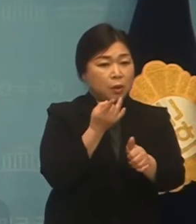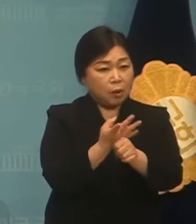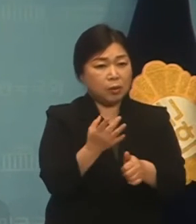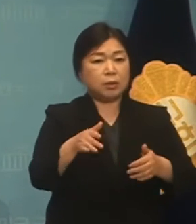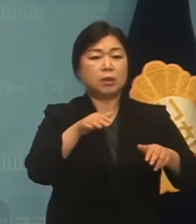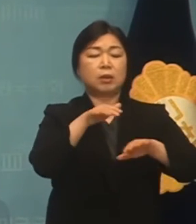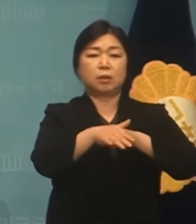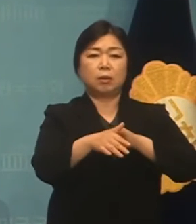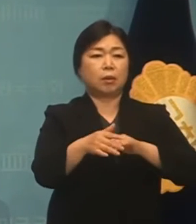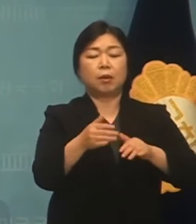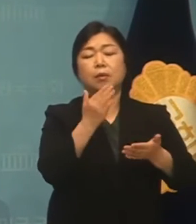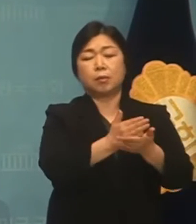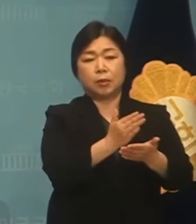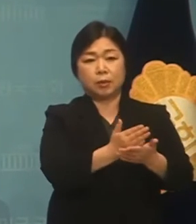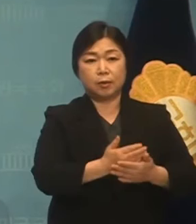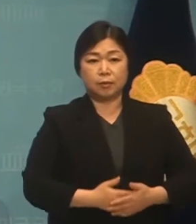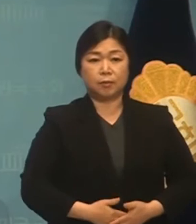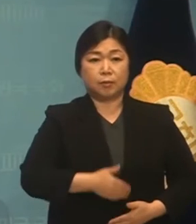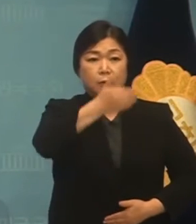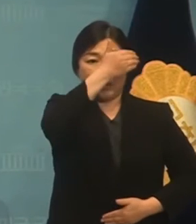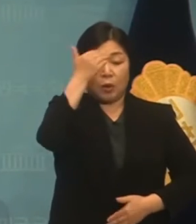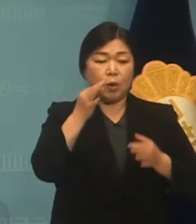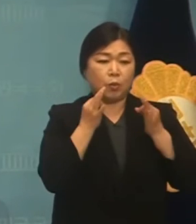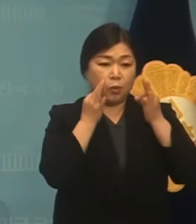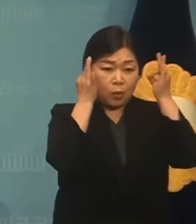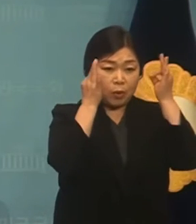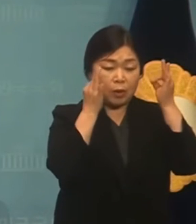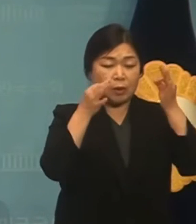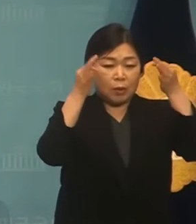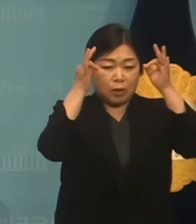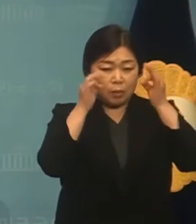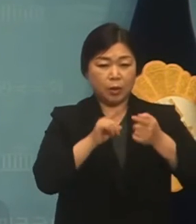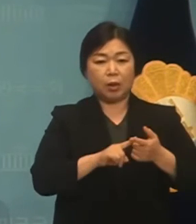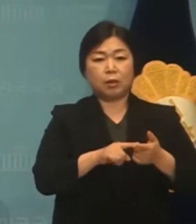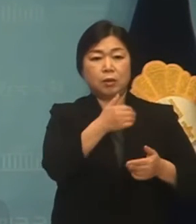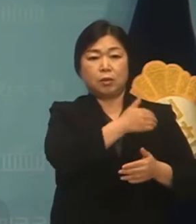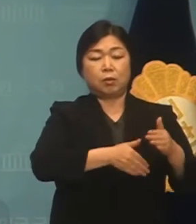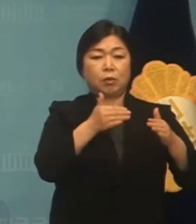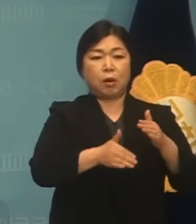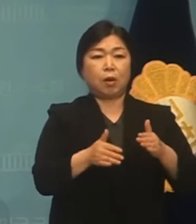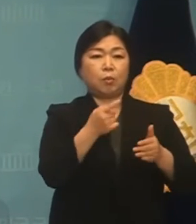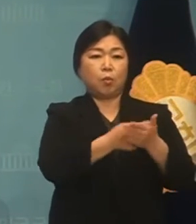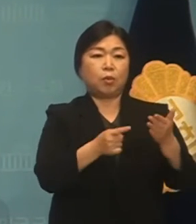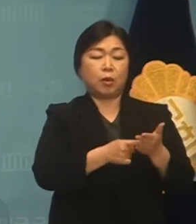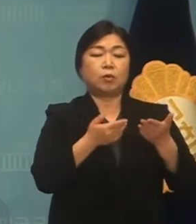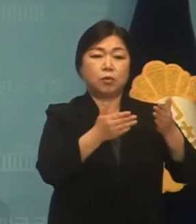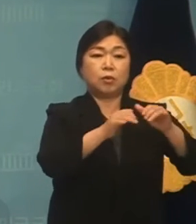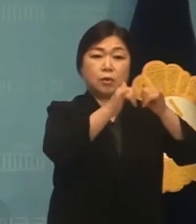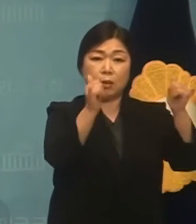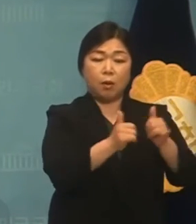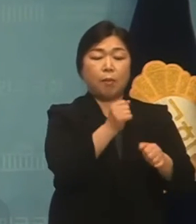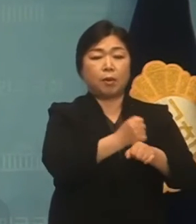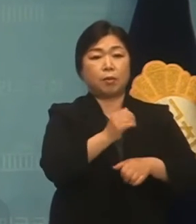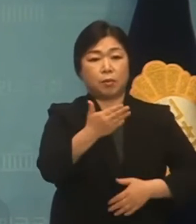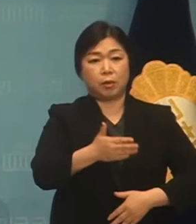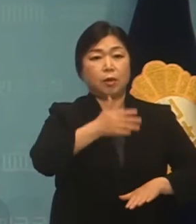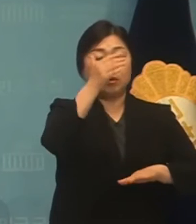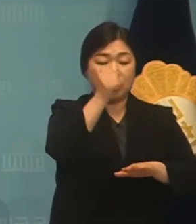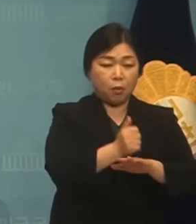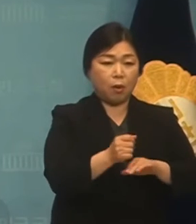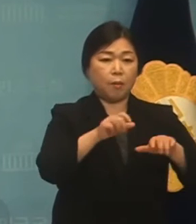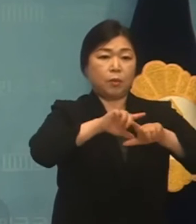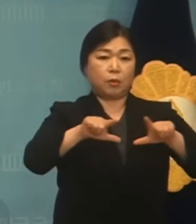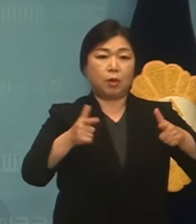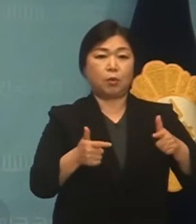합니다. 청년들이 노력과 땅에 대한 정당한 보상이 돌아가는 사회를 만들어야 합니다. 결과의 평등이 아니라 기회의